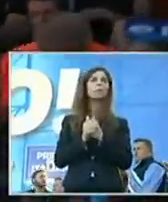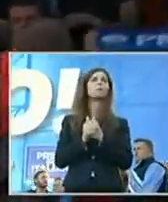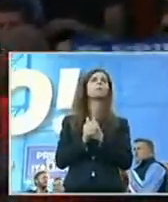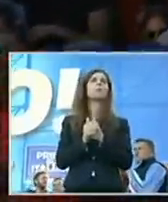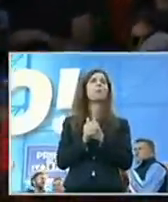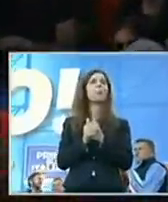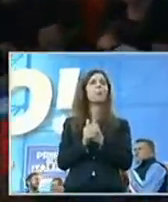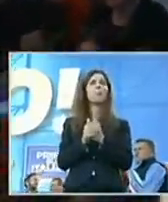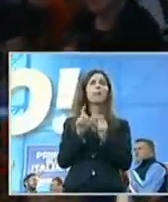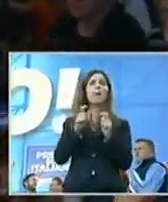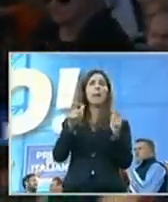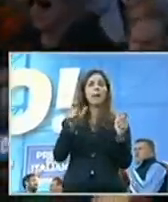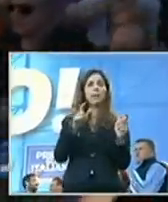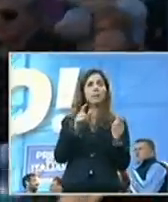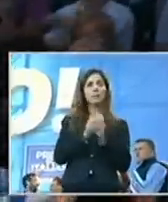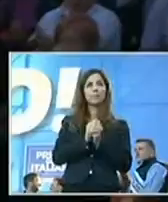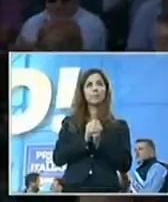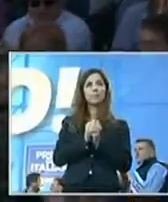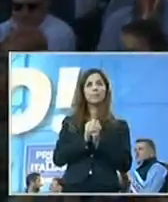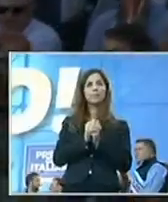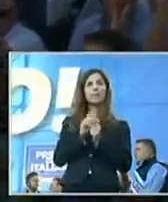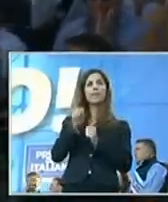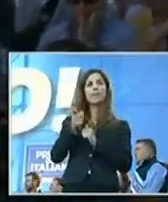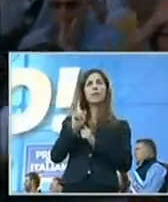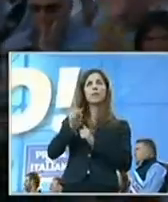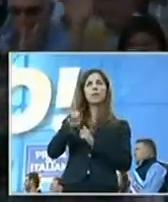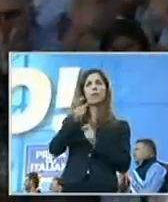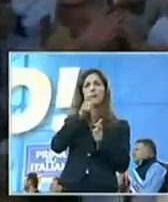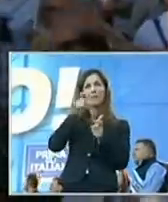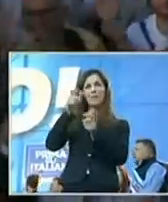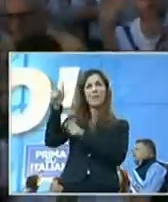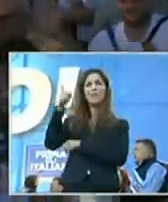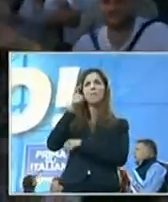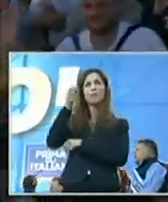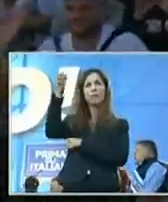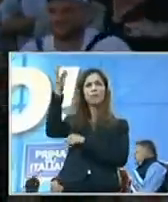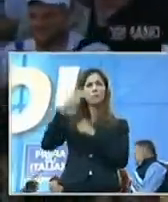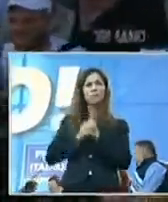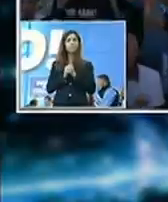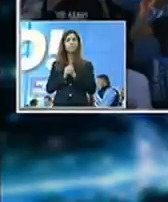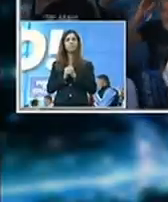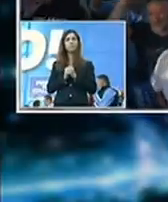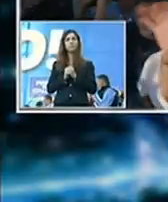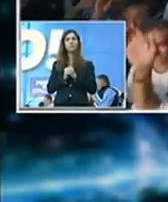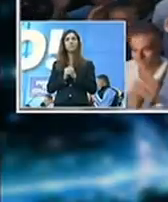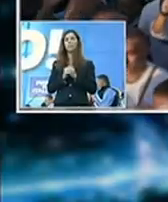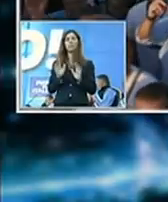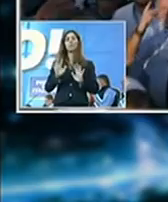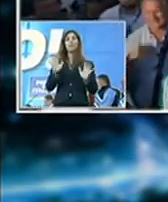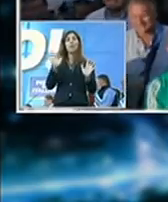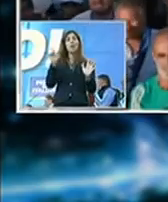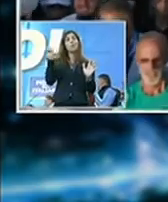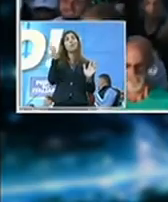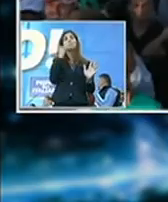Qui c'era naturalmente con Beppe Grillo sulla proposta di non far votare gli anziani, proposta provocazione. No, che a lui